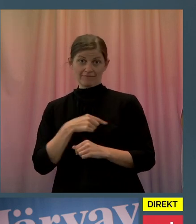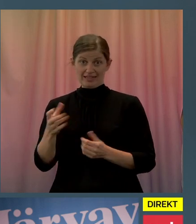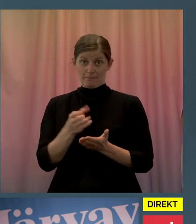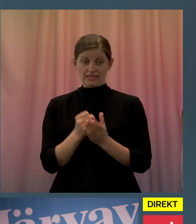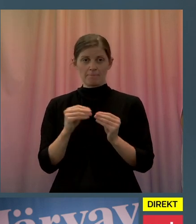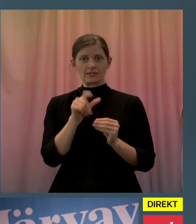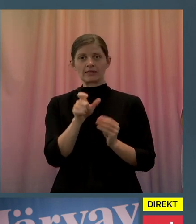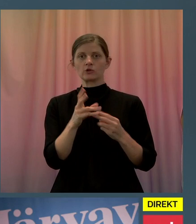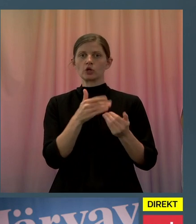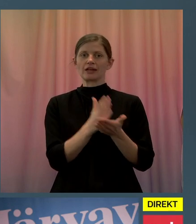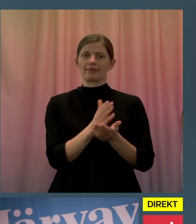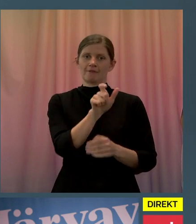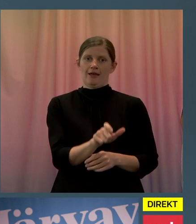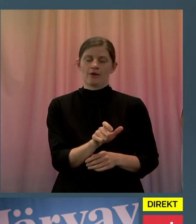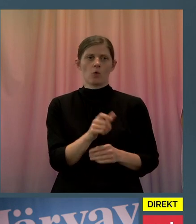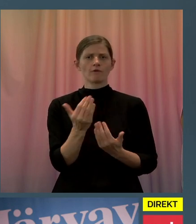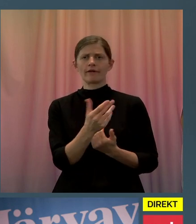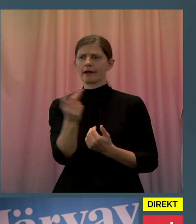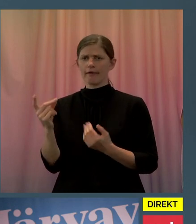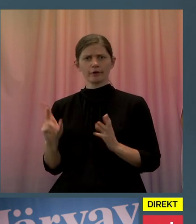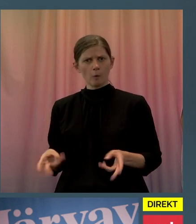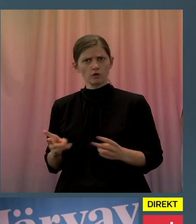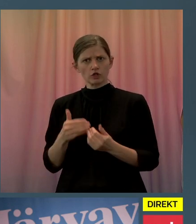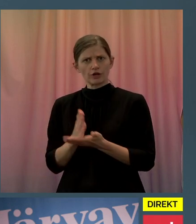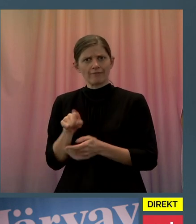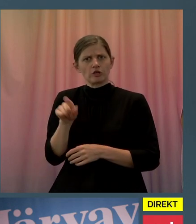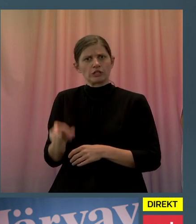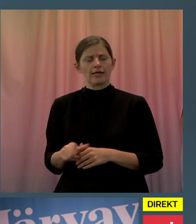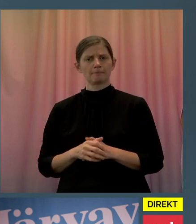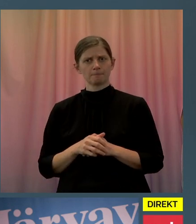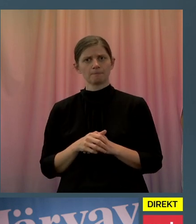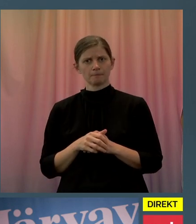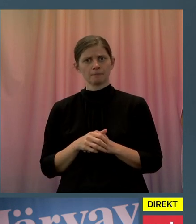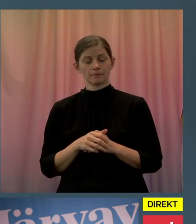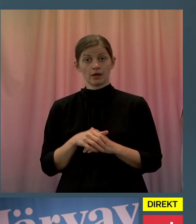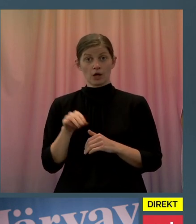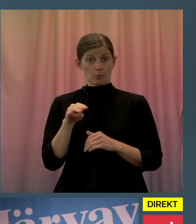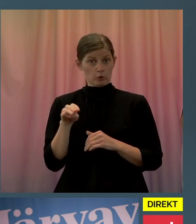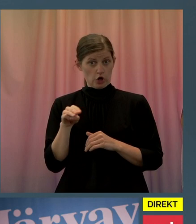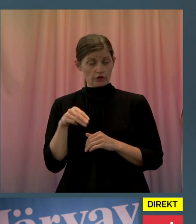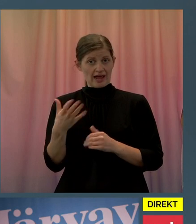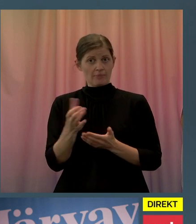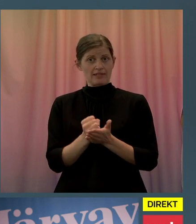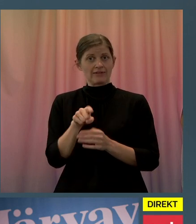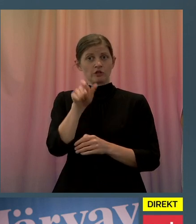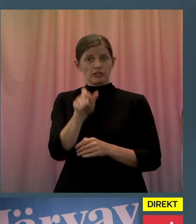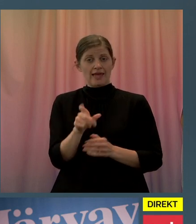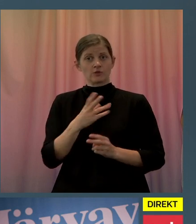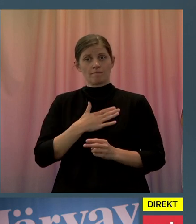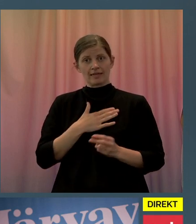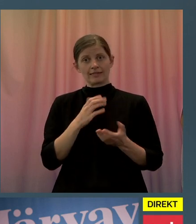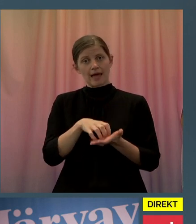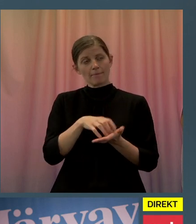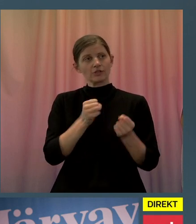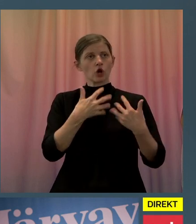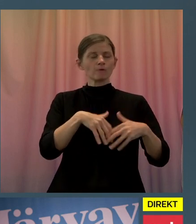för sig och som förväntar sig att alla andra också ska göra det. Moderaterna är partiet för dig som vill att samhället ska fungera